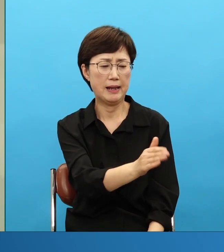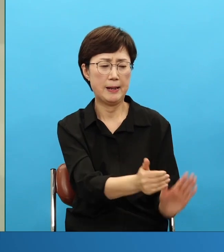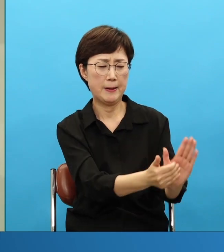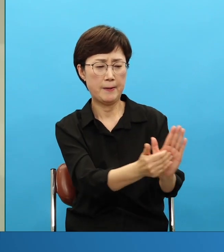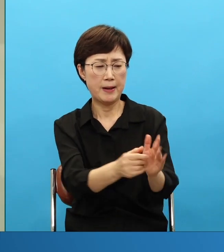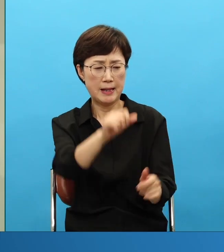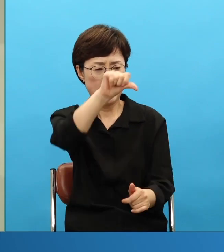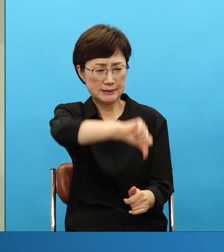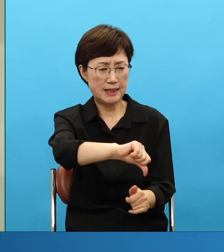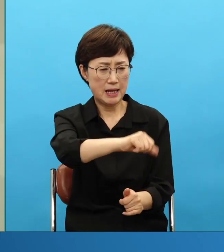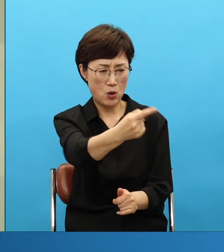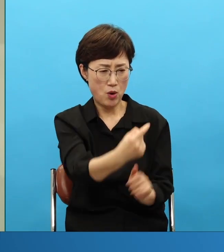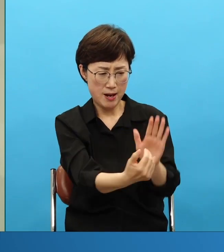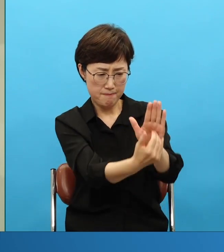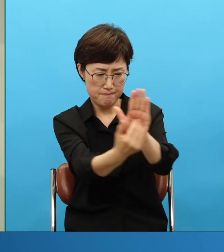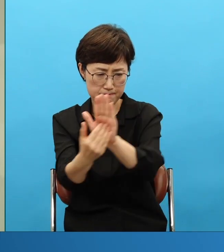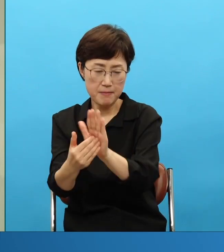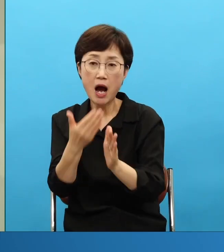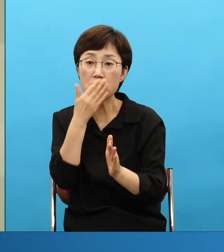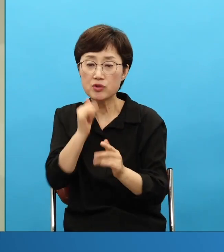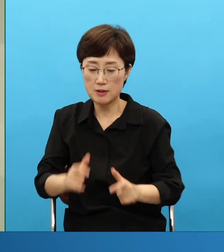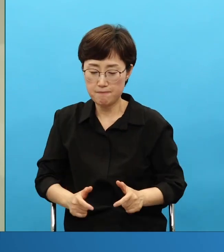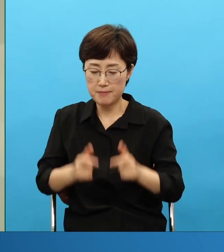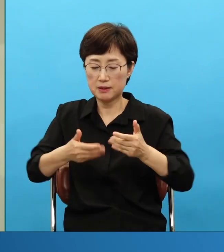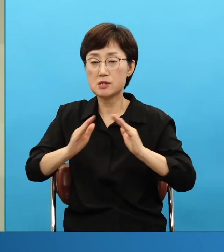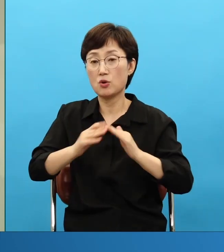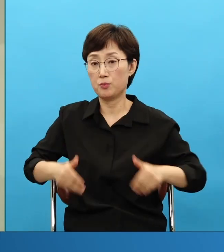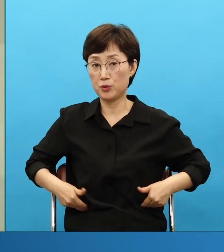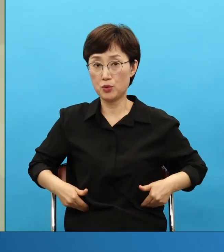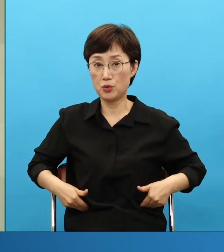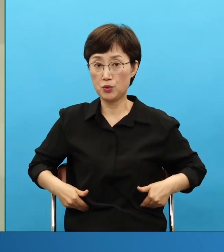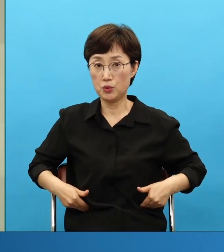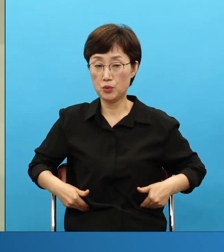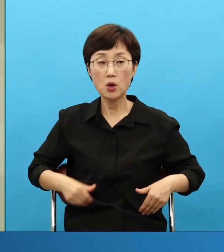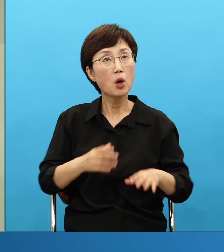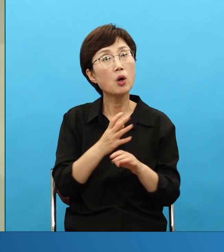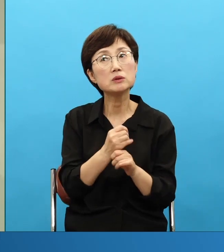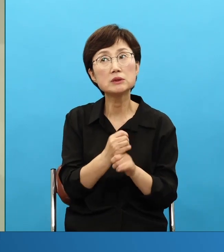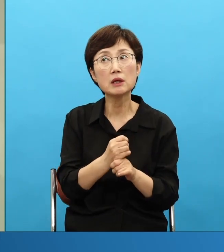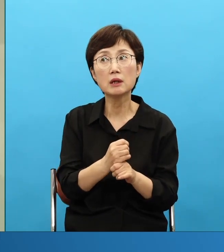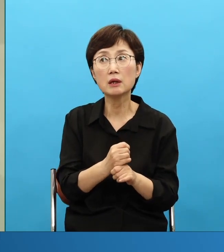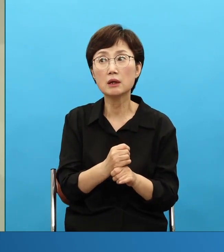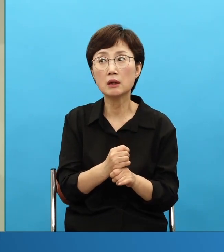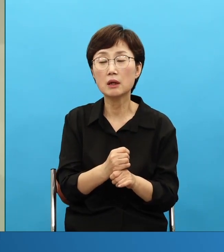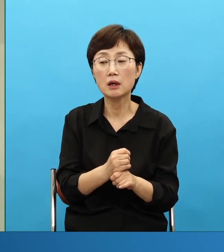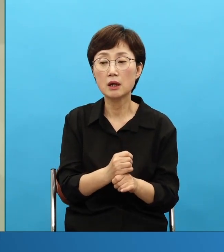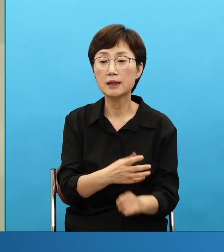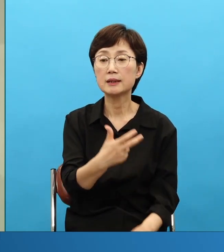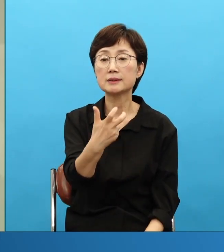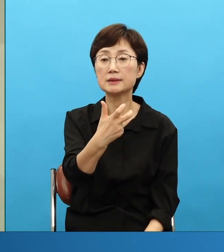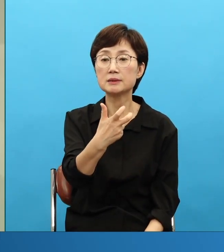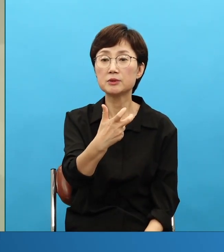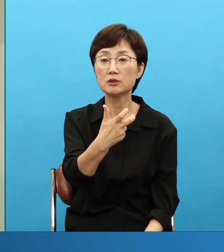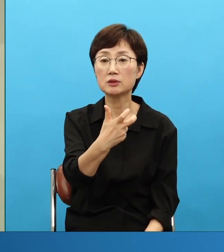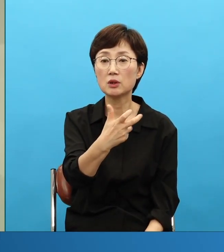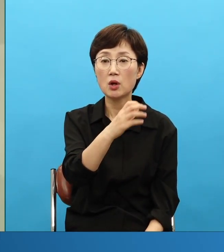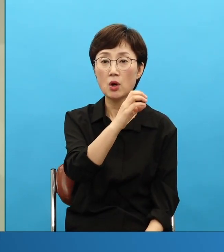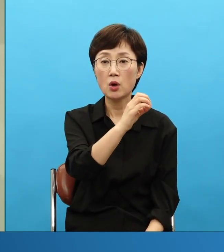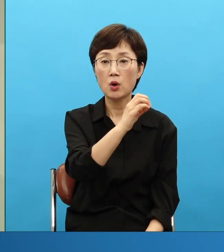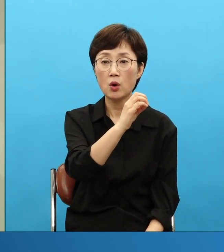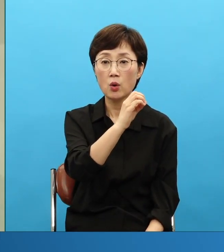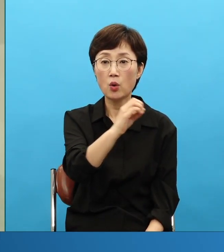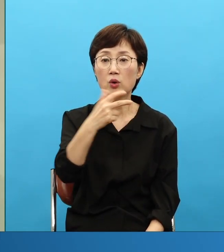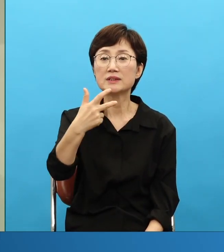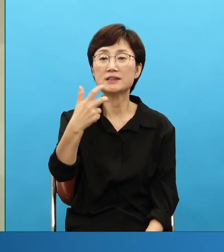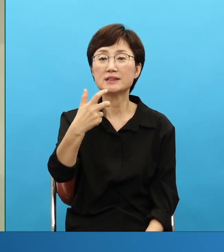to raise the partisan that blocks this. 처참하게 망합니다. 70년에 이스라엘 무너집니다. They would pitifully perish. We saw